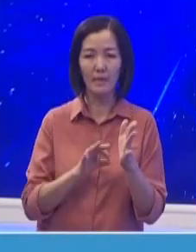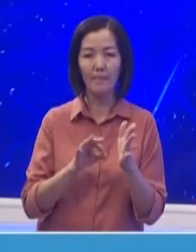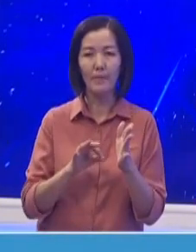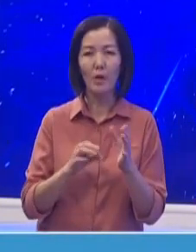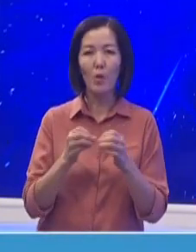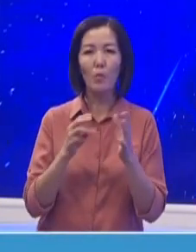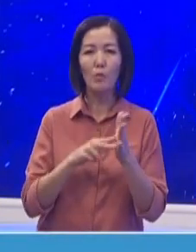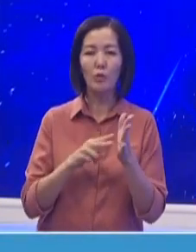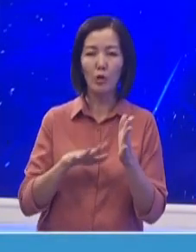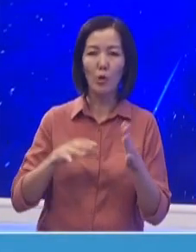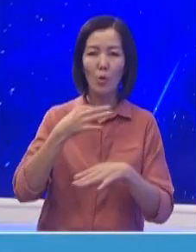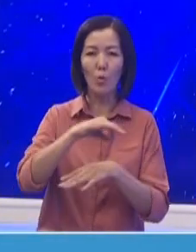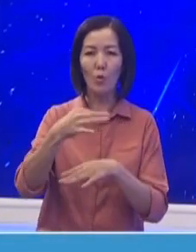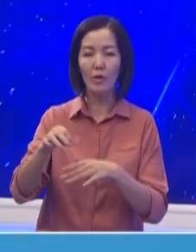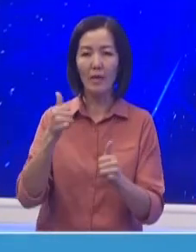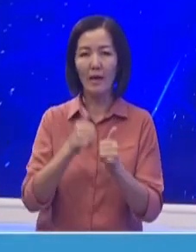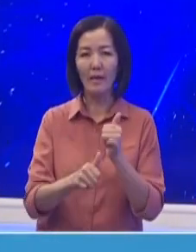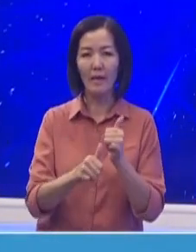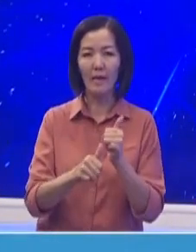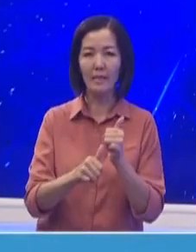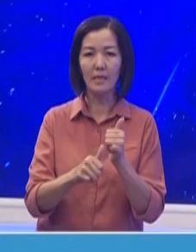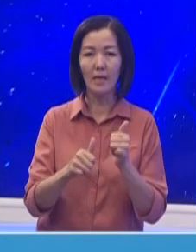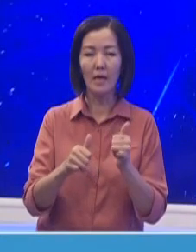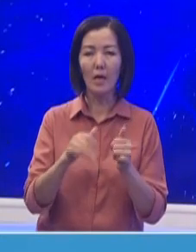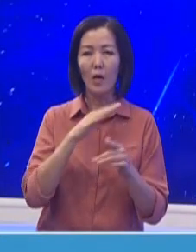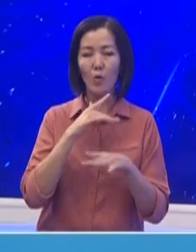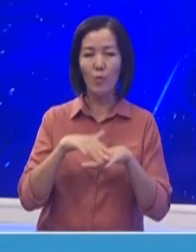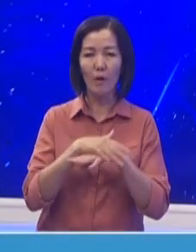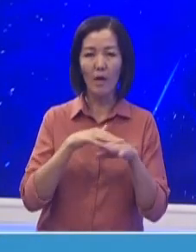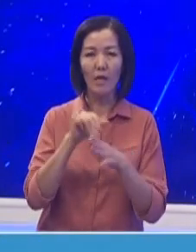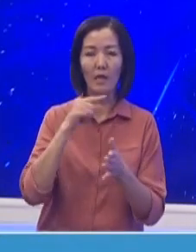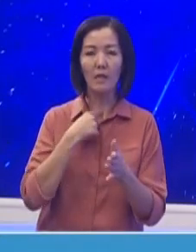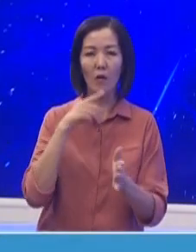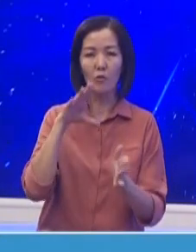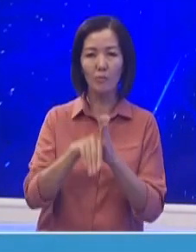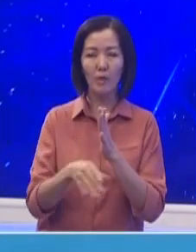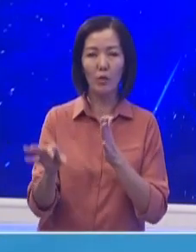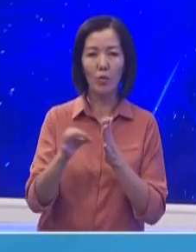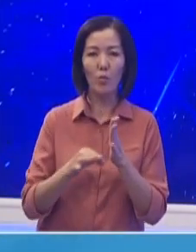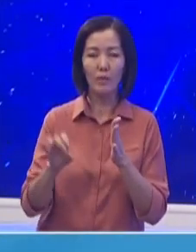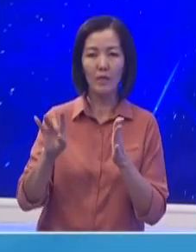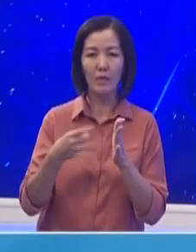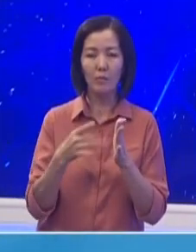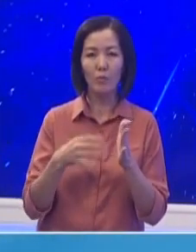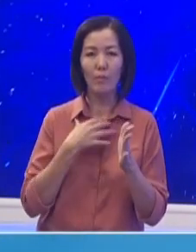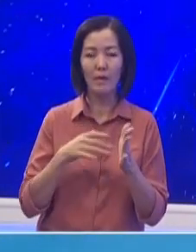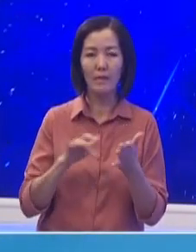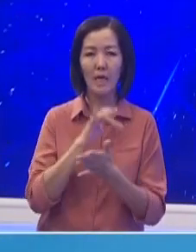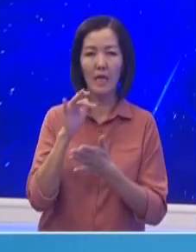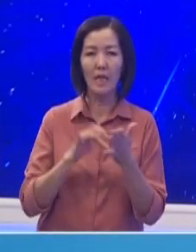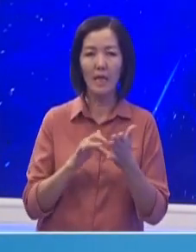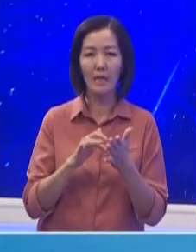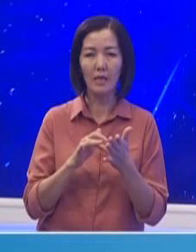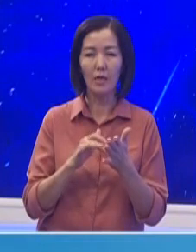77,18%. Бұл 17 өңірдің әрқайсысында абсолютті көпшілікті құрап отыр. Осылайша облыстардың республикалық маңызы бар қалалардың